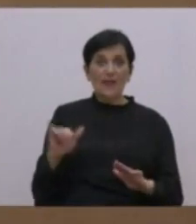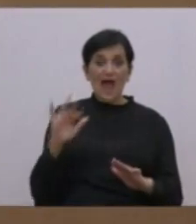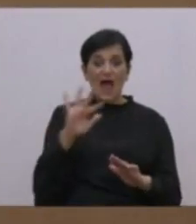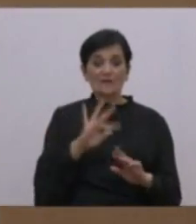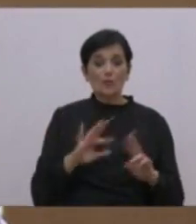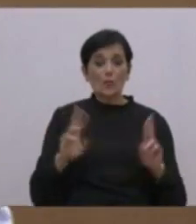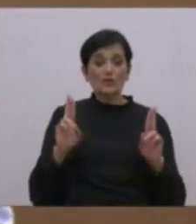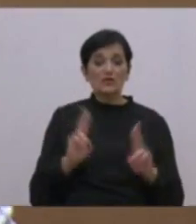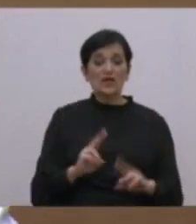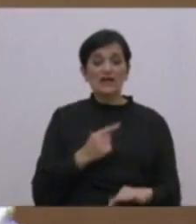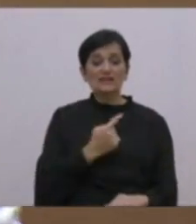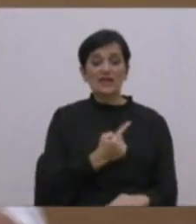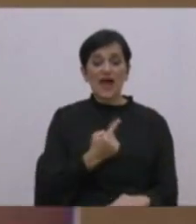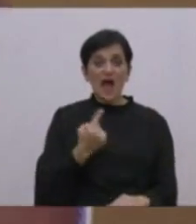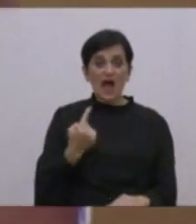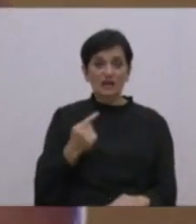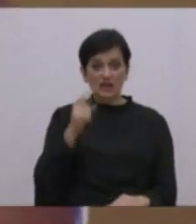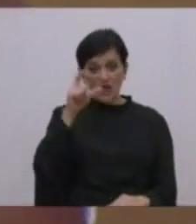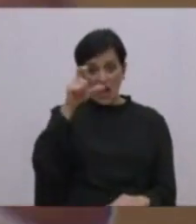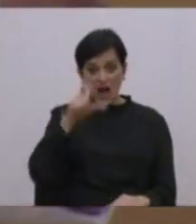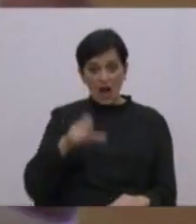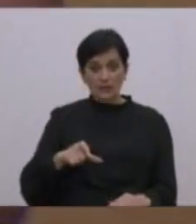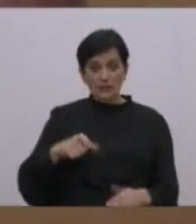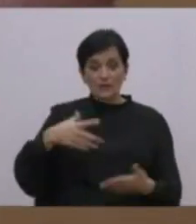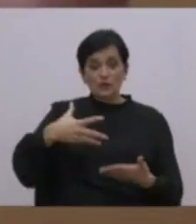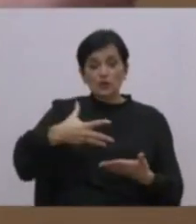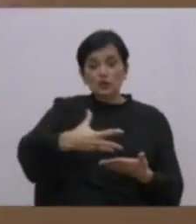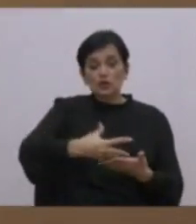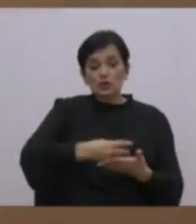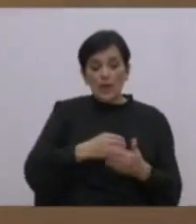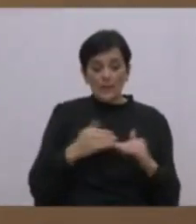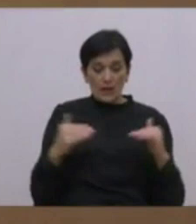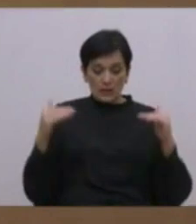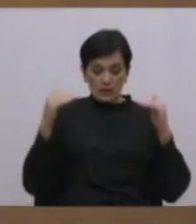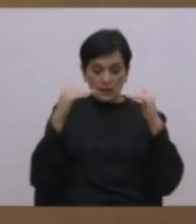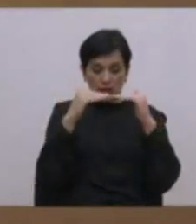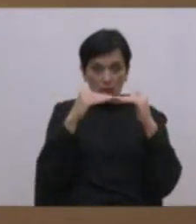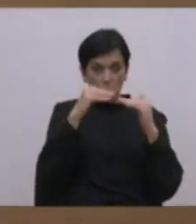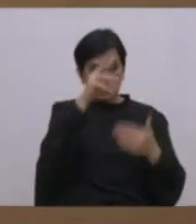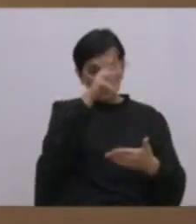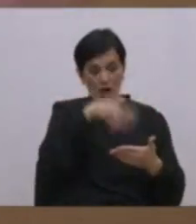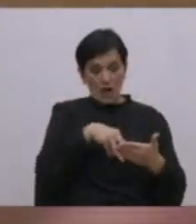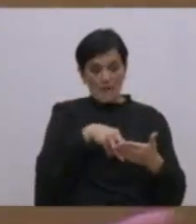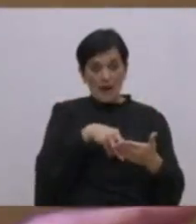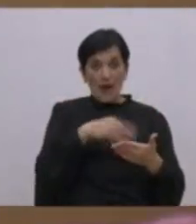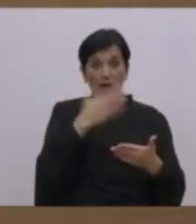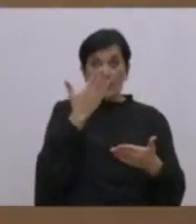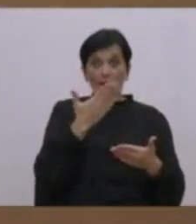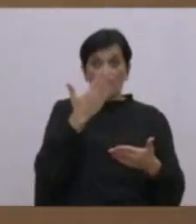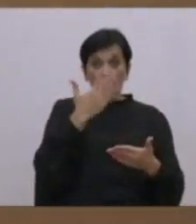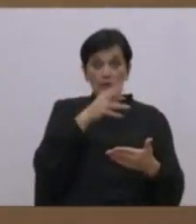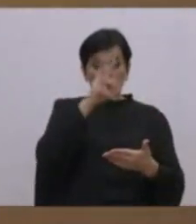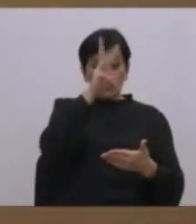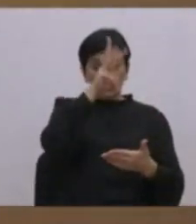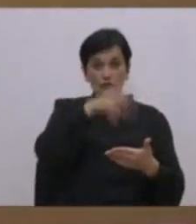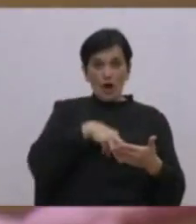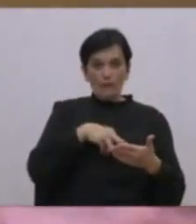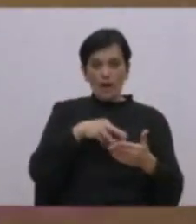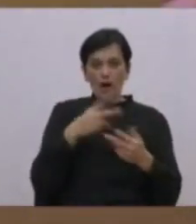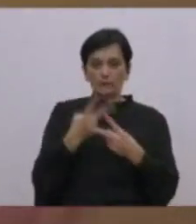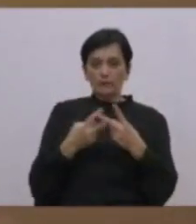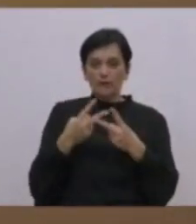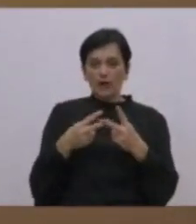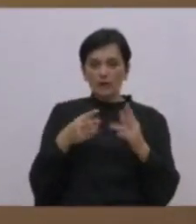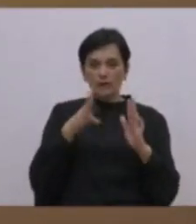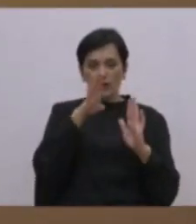სტანდარტი ერთ-ერთი არის, რომ ადამიანების შემოსავლებთან თანაზომად იყოს ჯარიმები. ჯარიმა თუ ციხეზე უარესია,